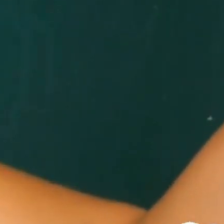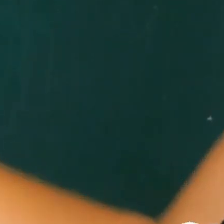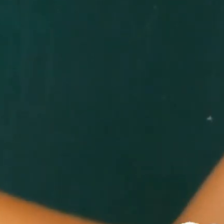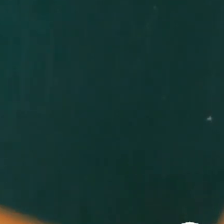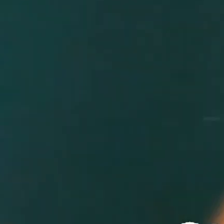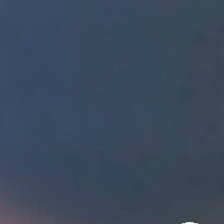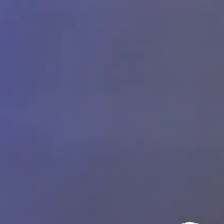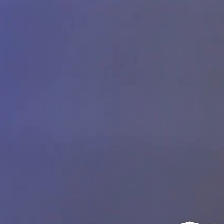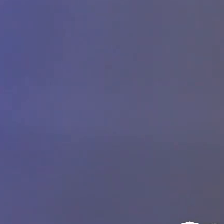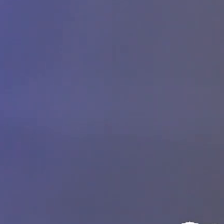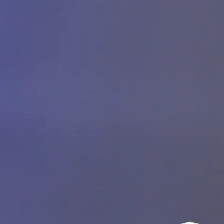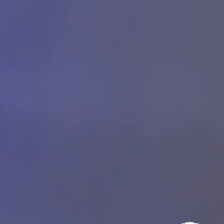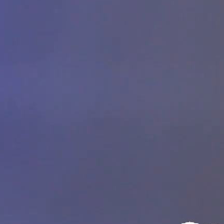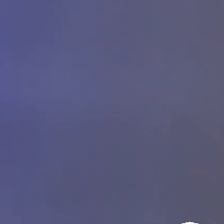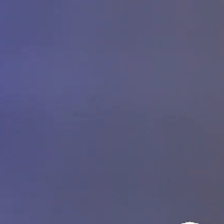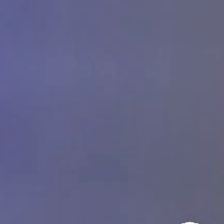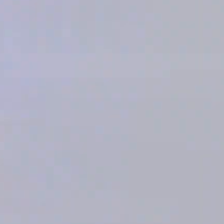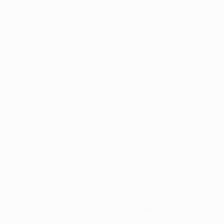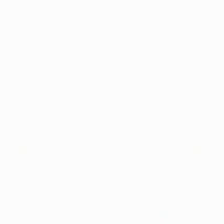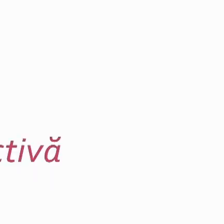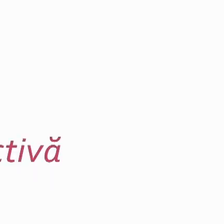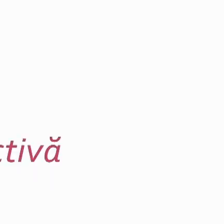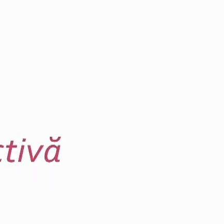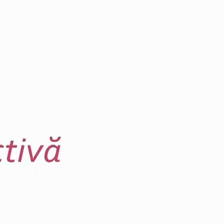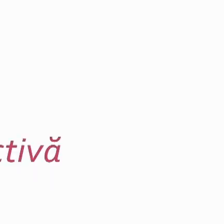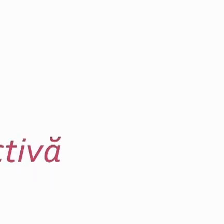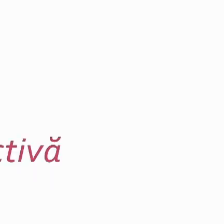spre sponsor IQ board punct ro